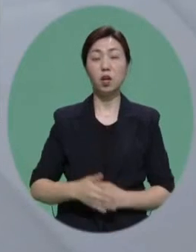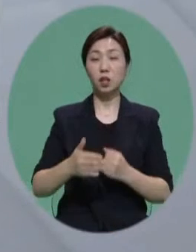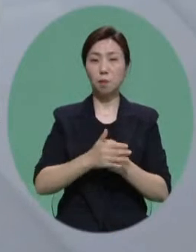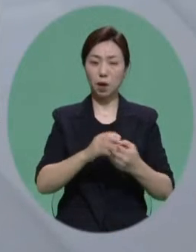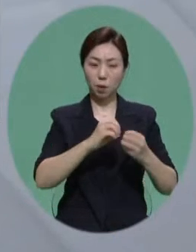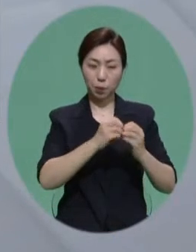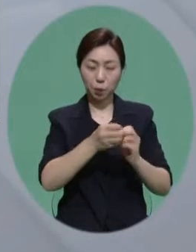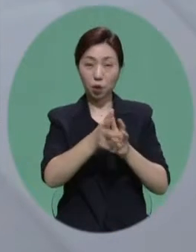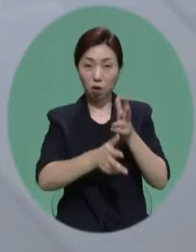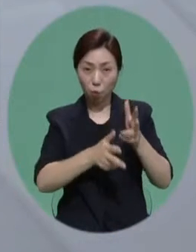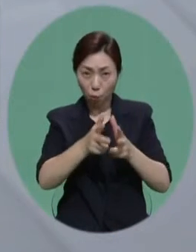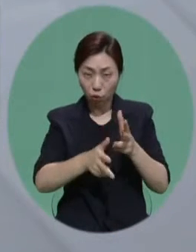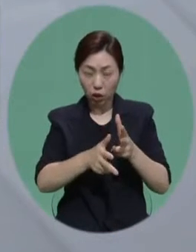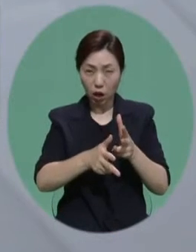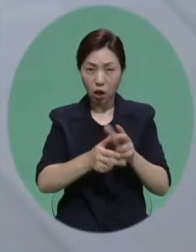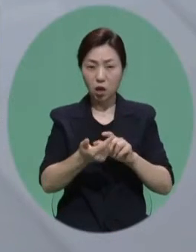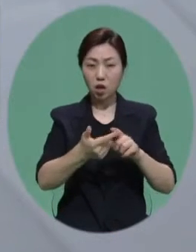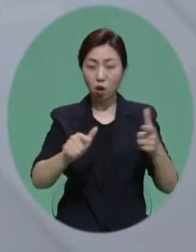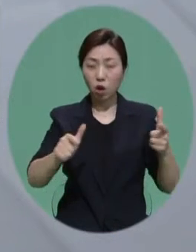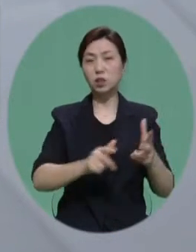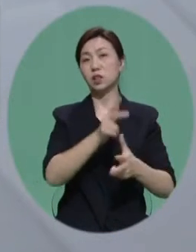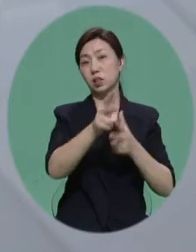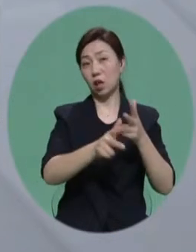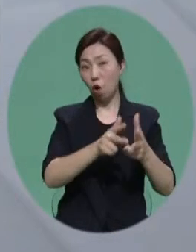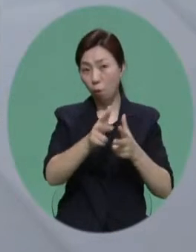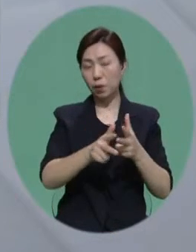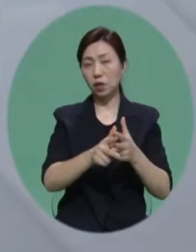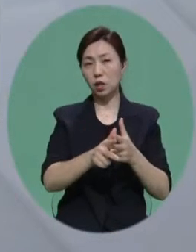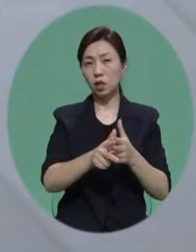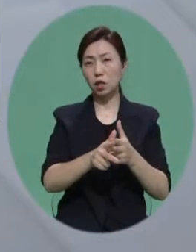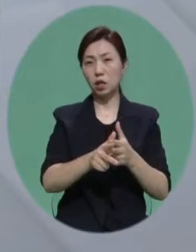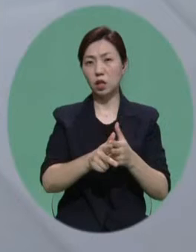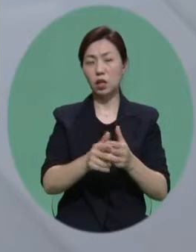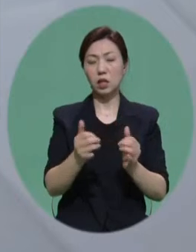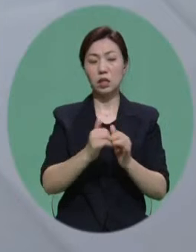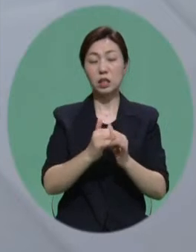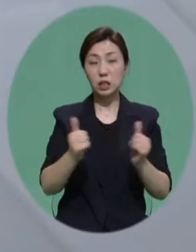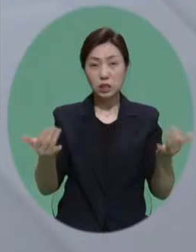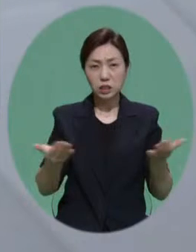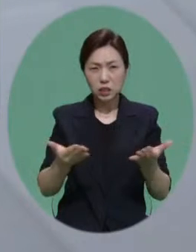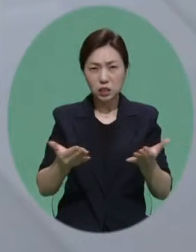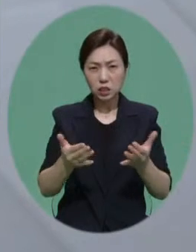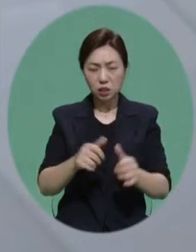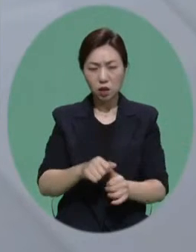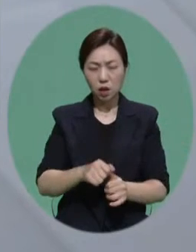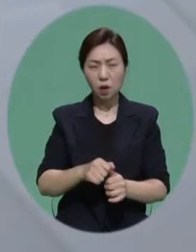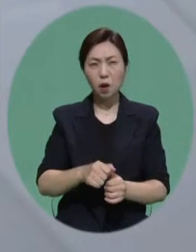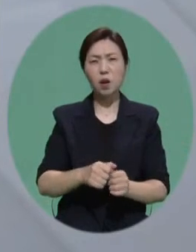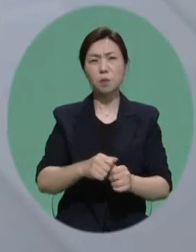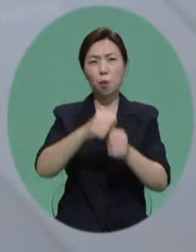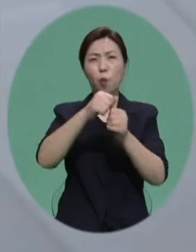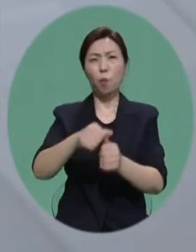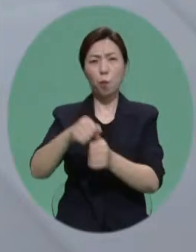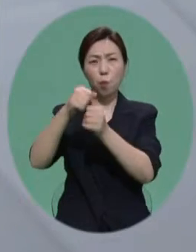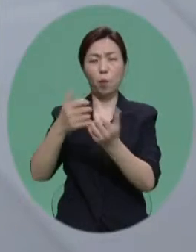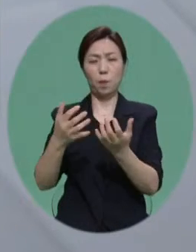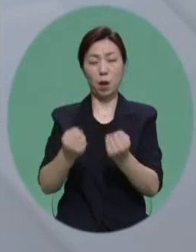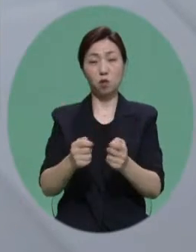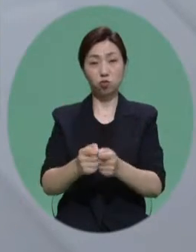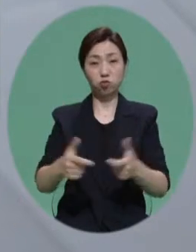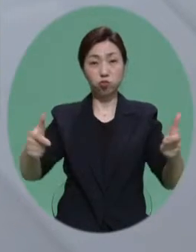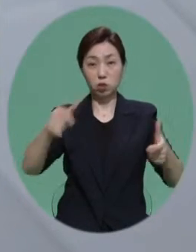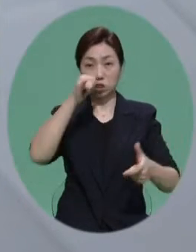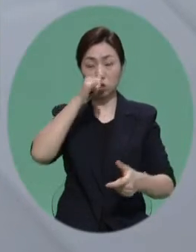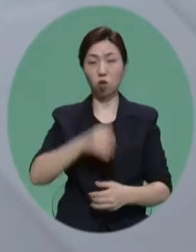사업들이 많은 경우에는 그 고용창출 효과가 어마어마합니다 그런데 왜